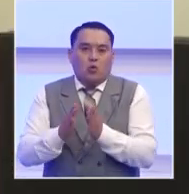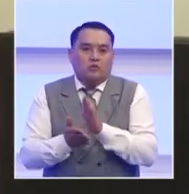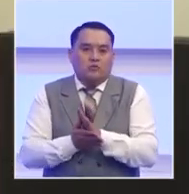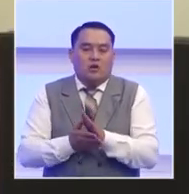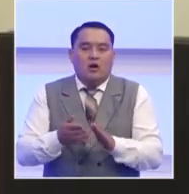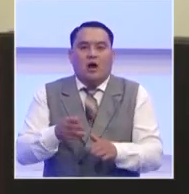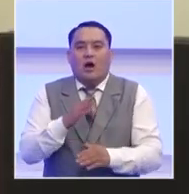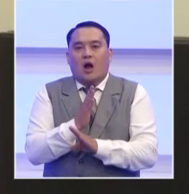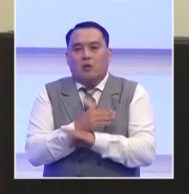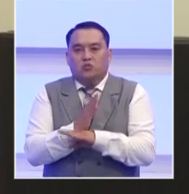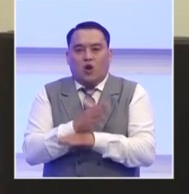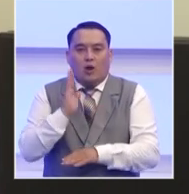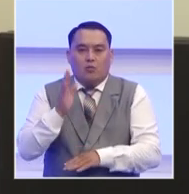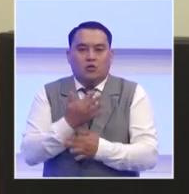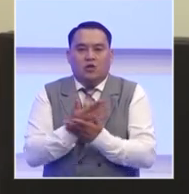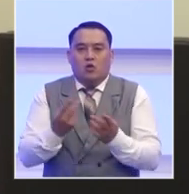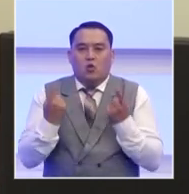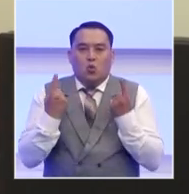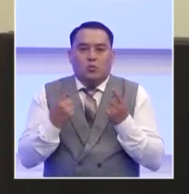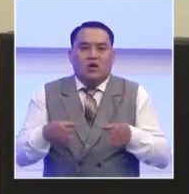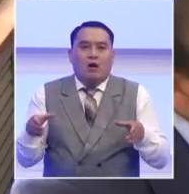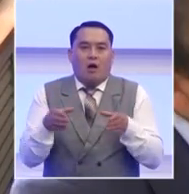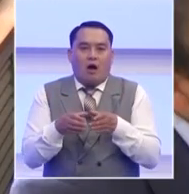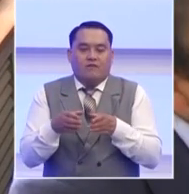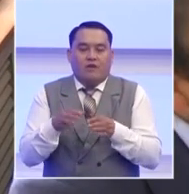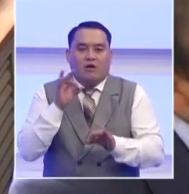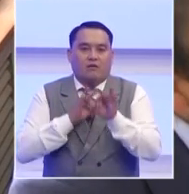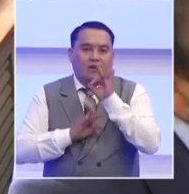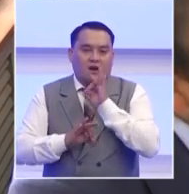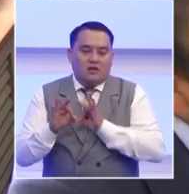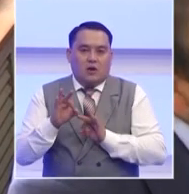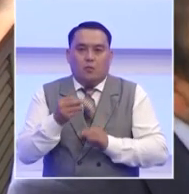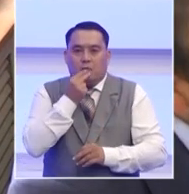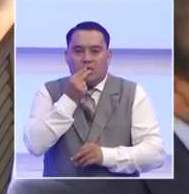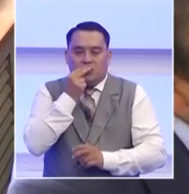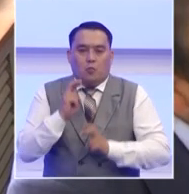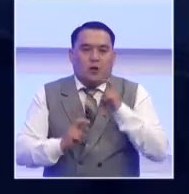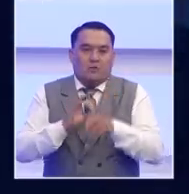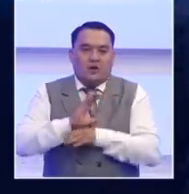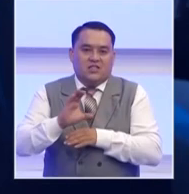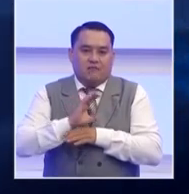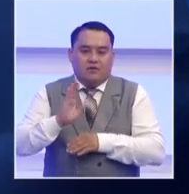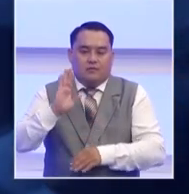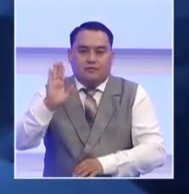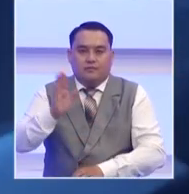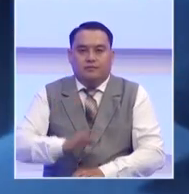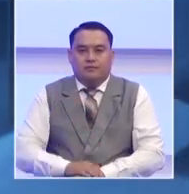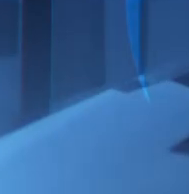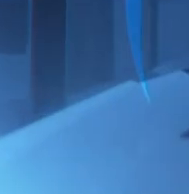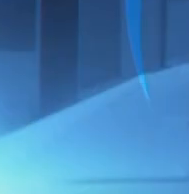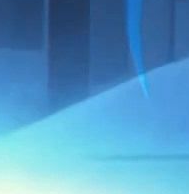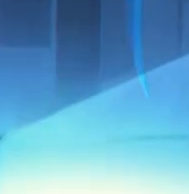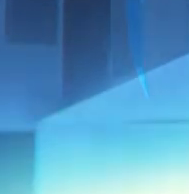года в Капшигае появится ряд крупных компаний фармацевтической и пищевой промышленности. Азат Жумаханов, Степан